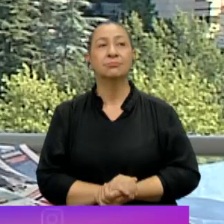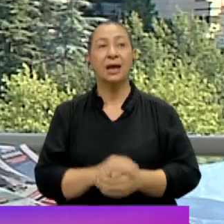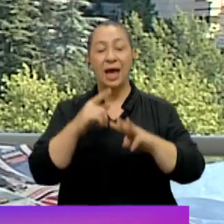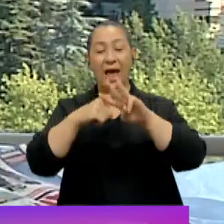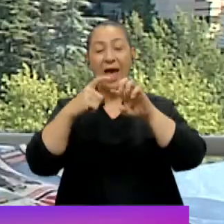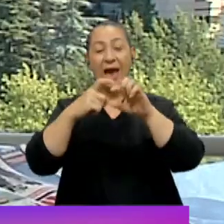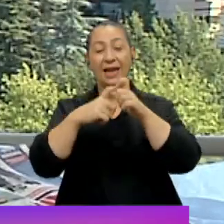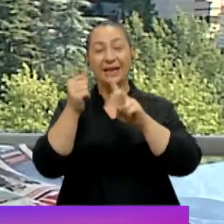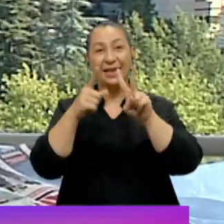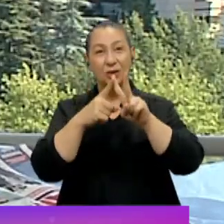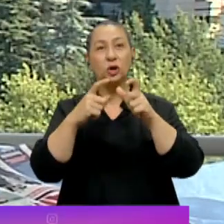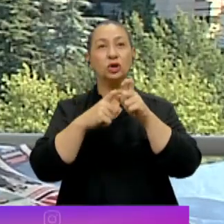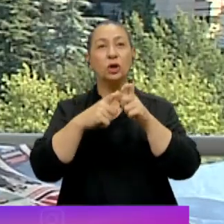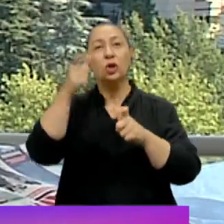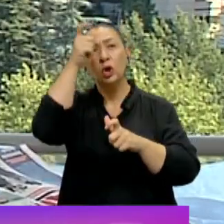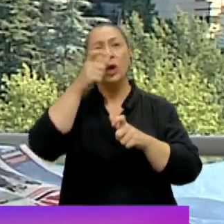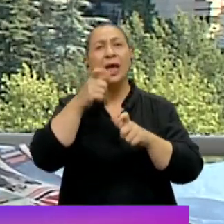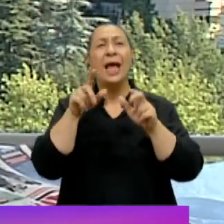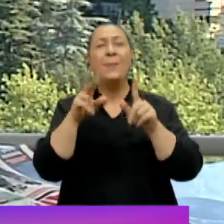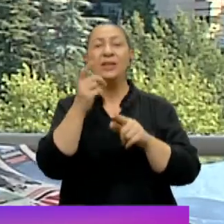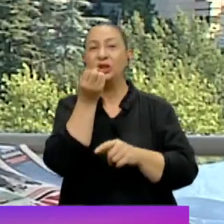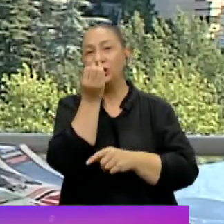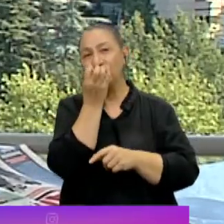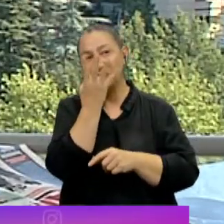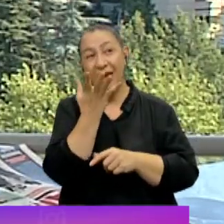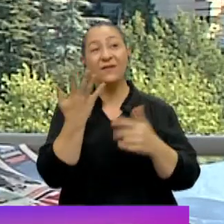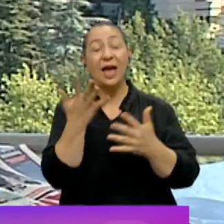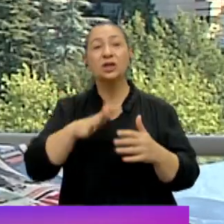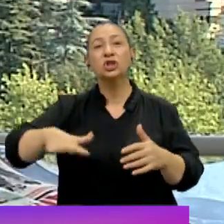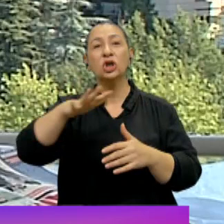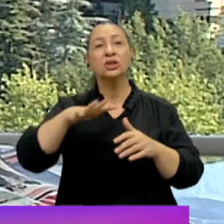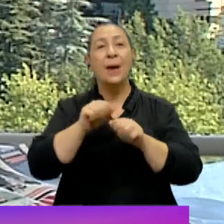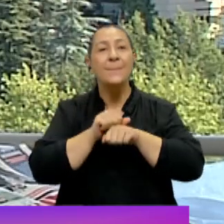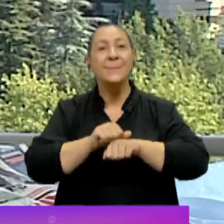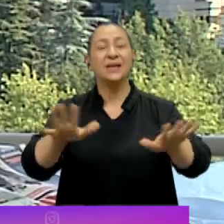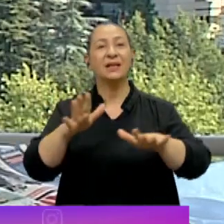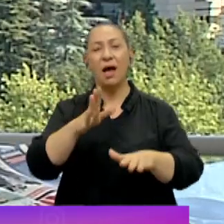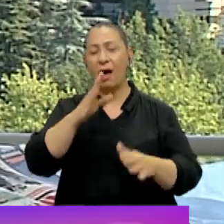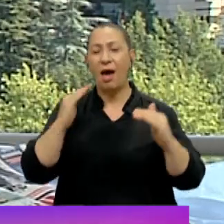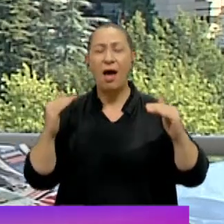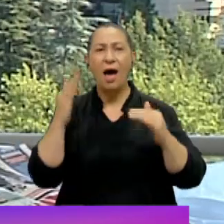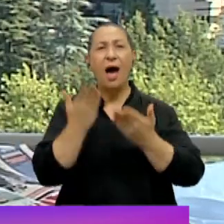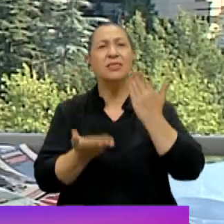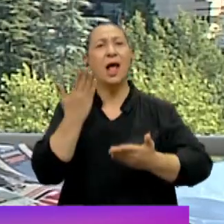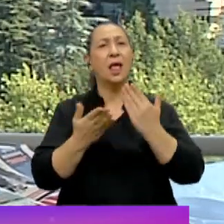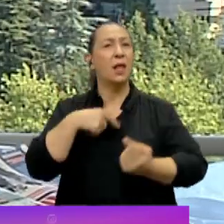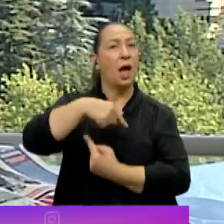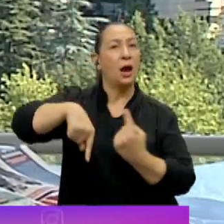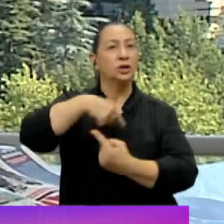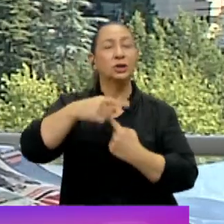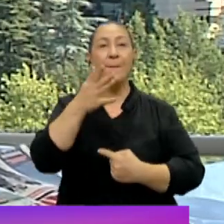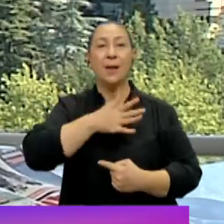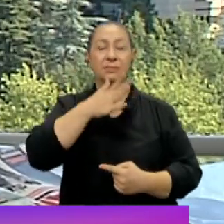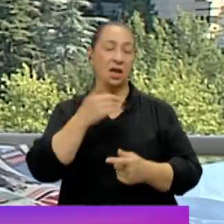Ergin Günçe, Türkiye Kadar Bir Çiçek. Ve Sosyal Medyada Adalet Arayışı, Bir Başka